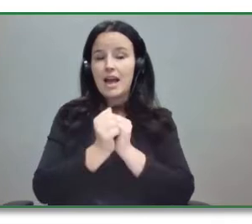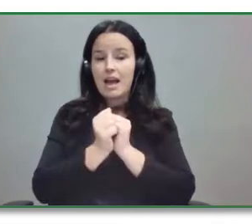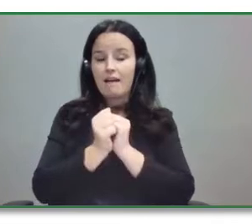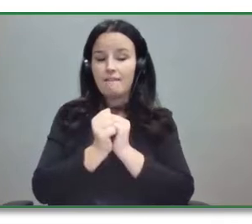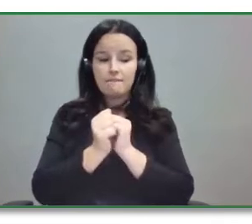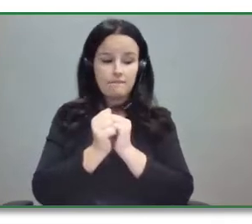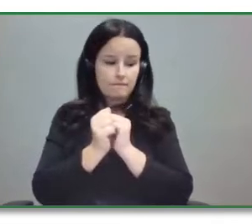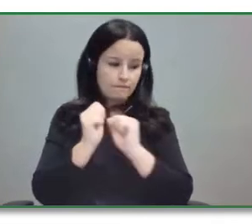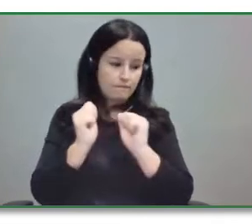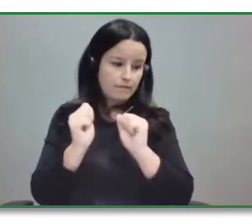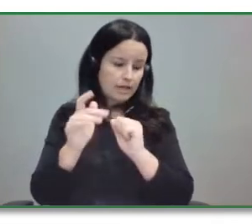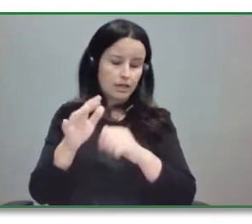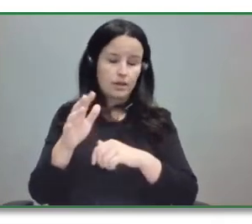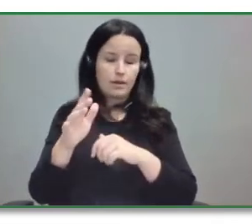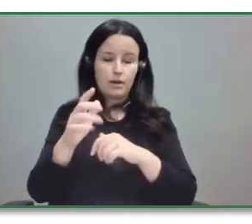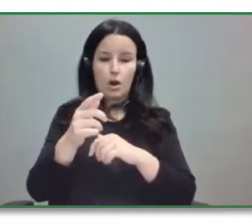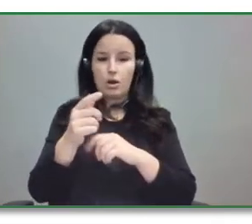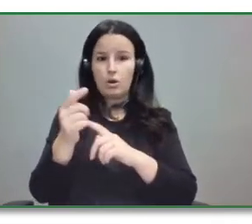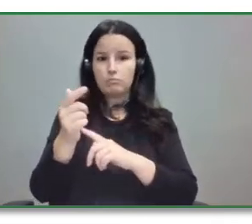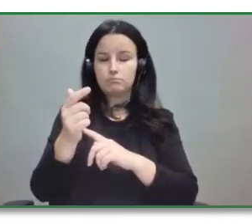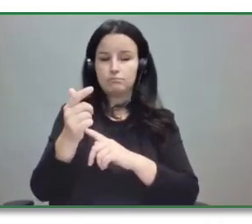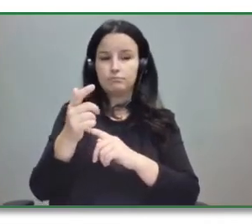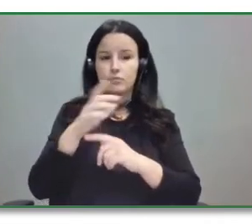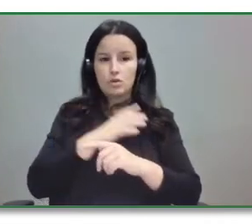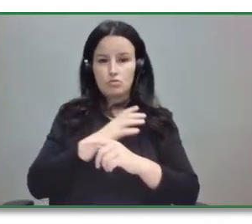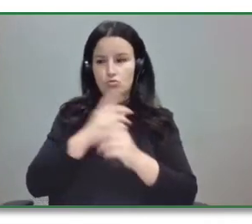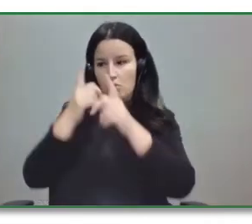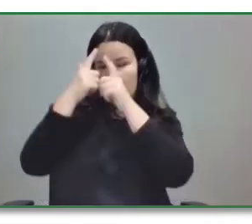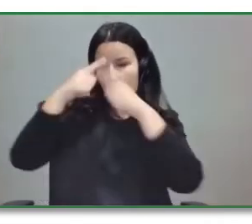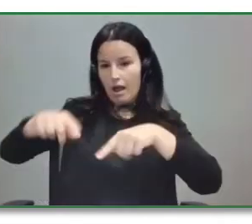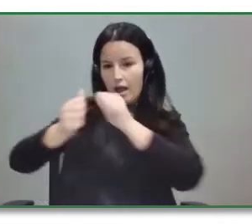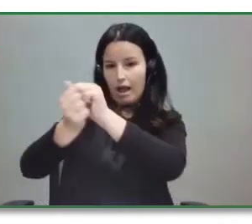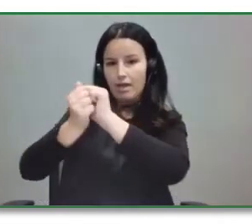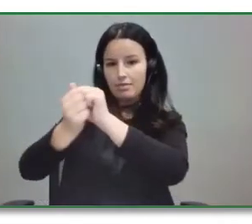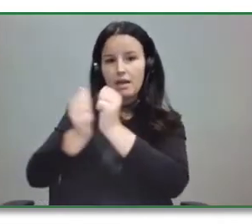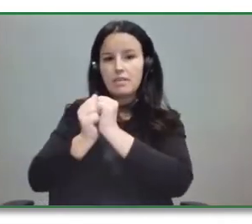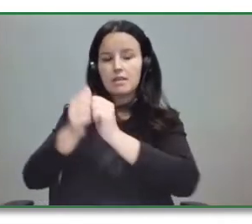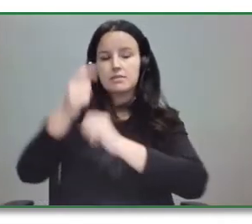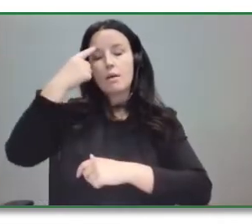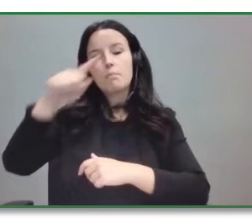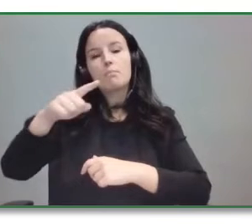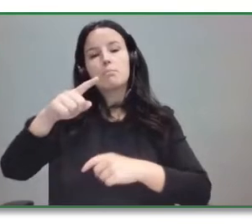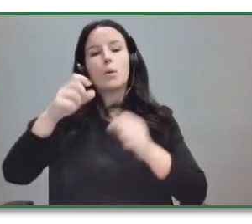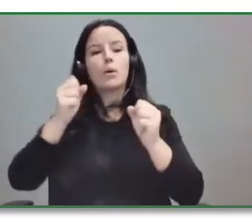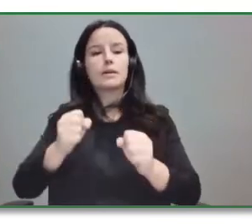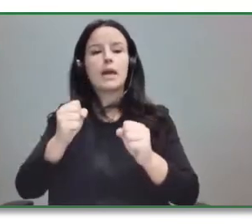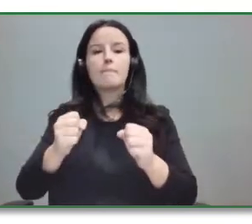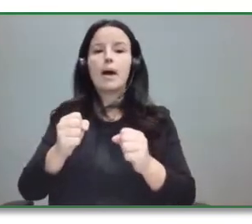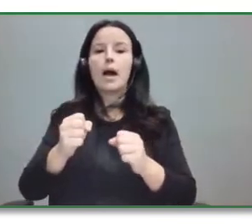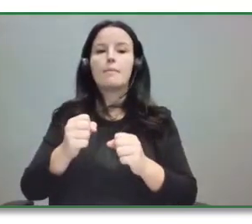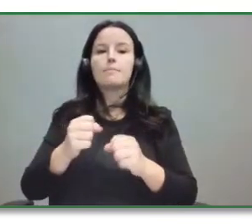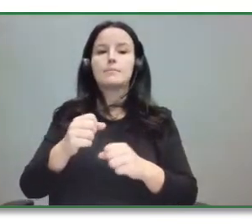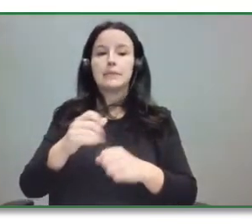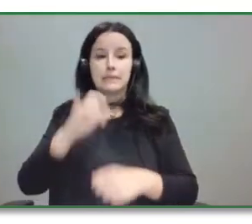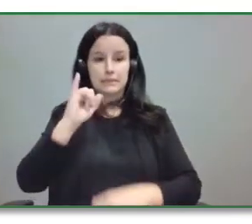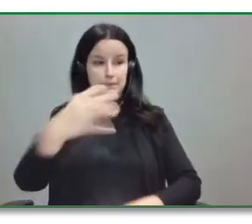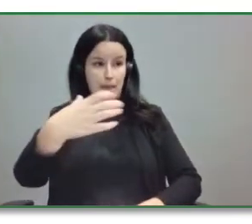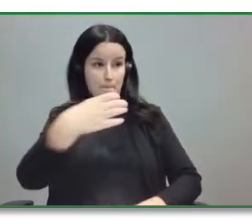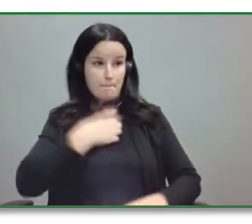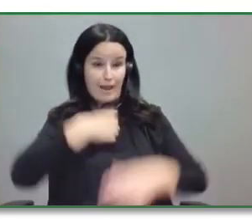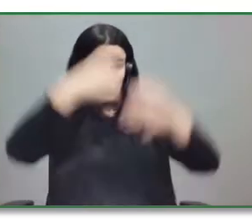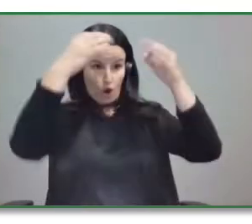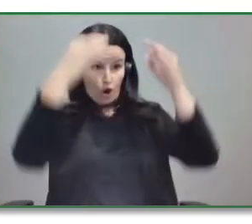une autre approche que moi-même et d'autres défenseurs ont adopté, ce qui est parfois nécessaire, qui consiste à déposer une plainte officielle.